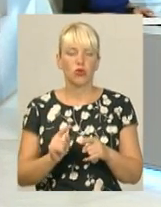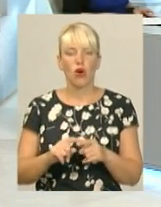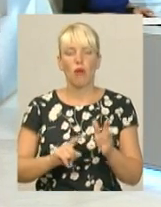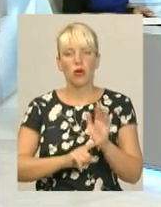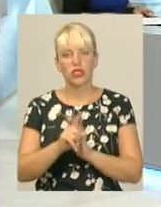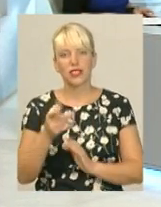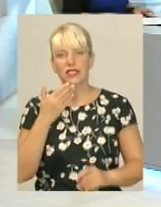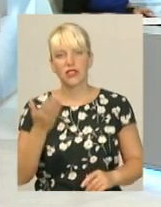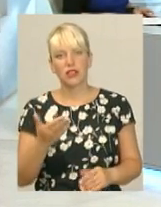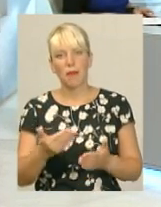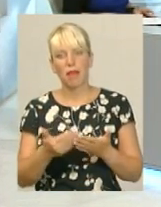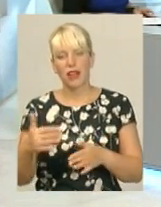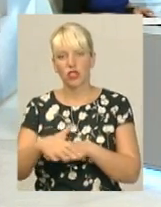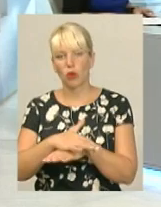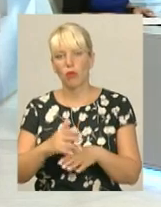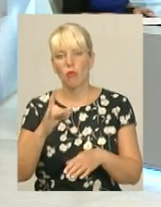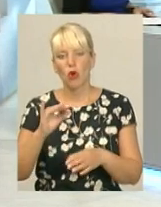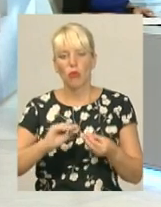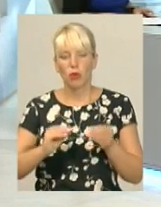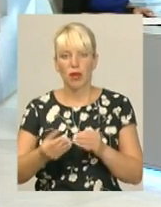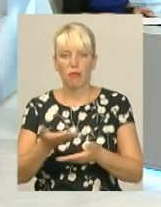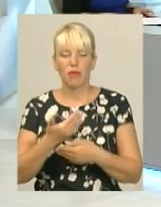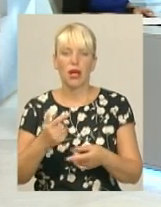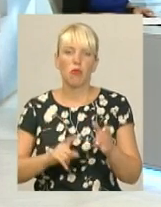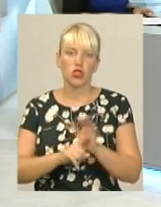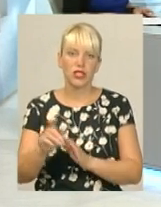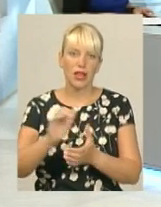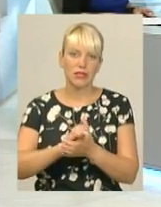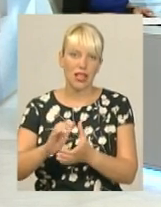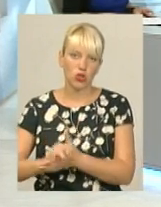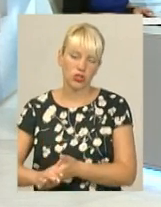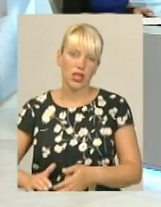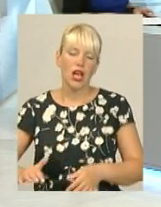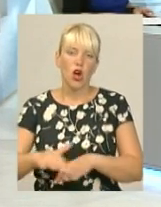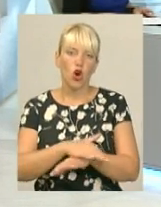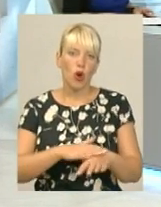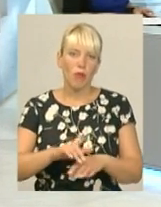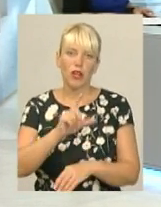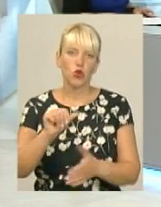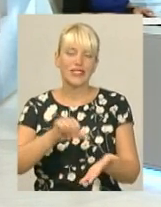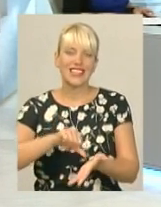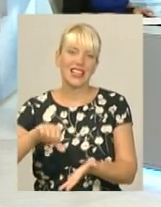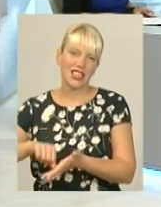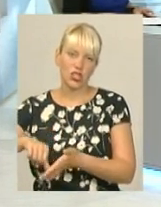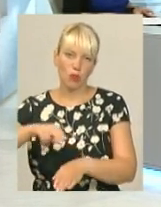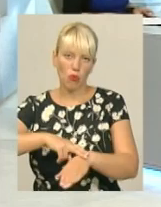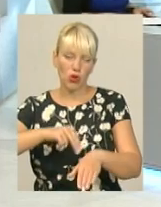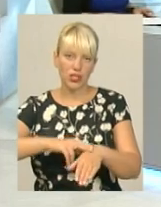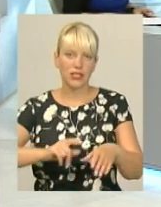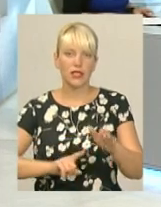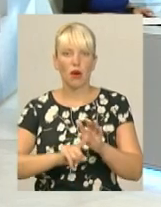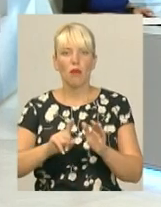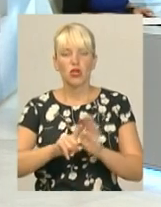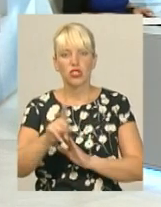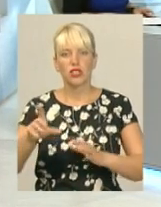громадою про ті проблеми. Ми починаємо знайомити громаду з дільничними офіцерами поліції, ми починаємо покращувати